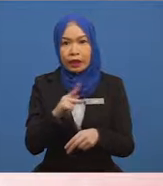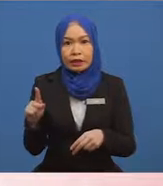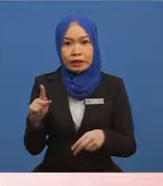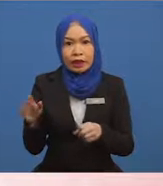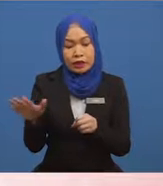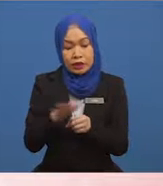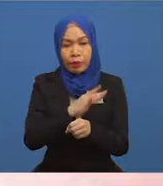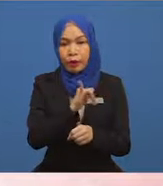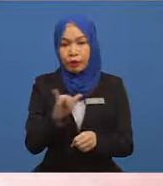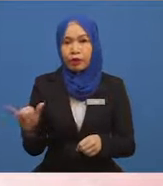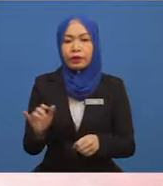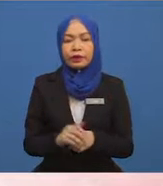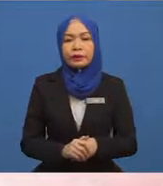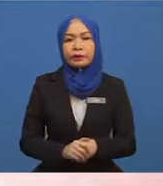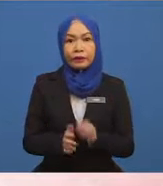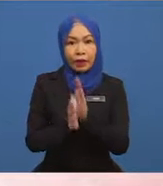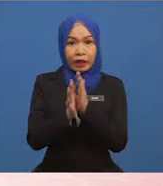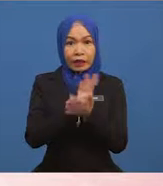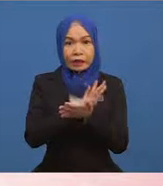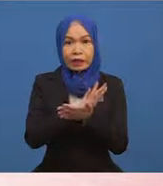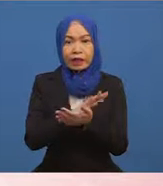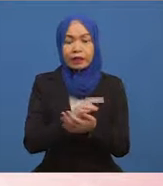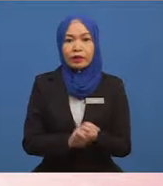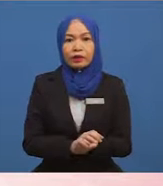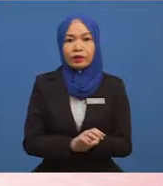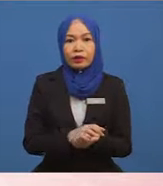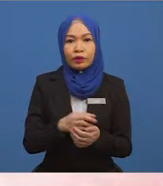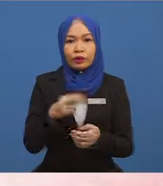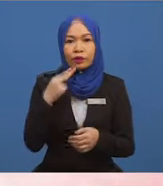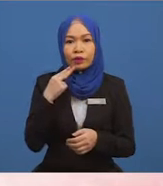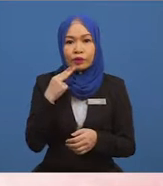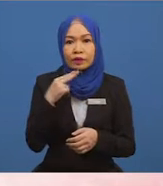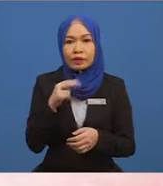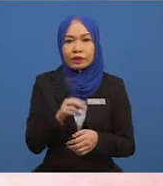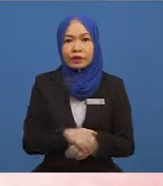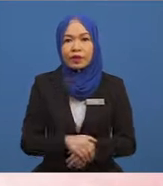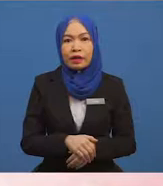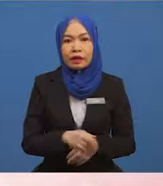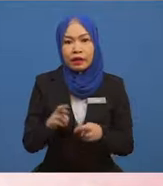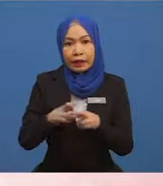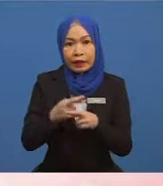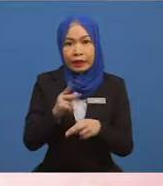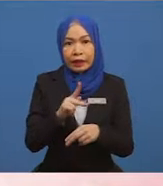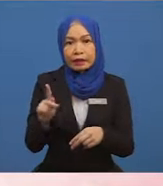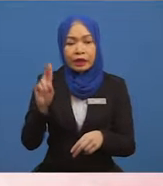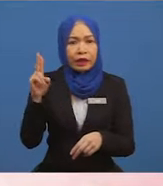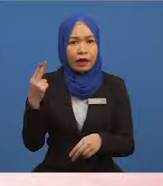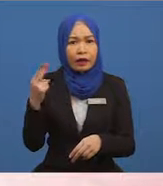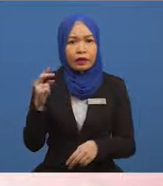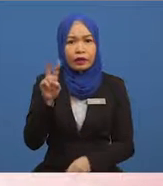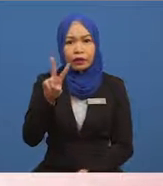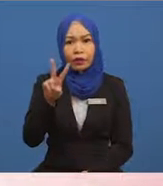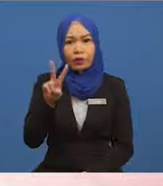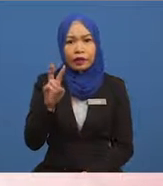bagi setiap molekul glukosa yang diuraikan, hanya dua molekul ATP